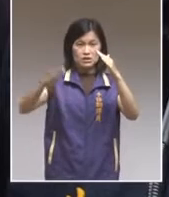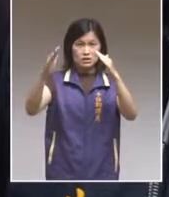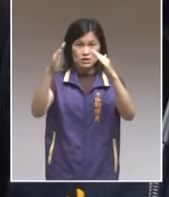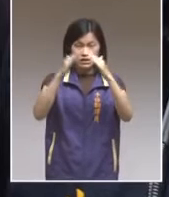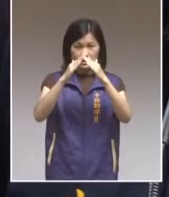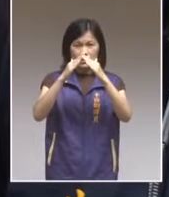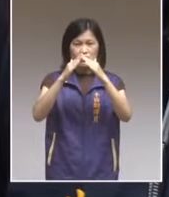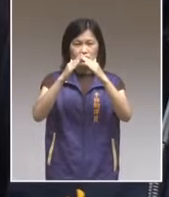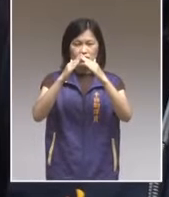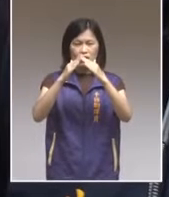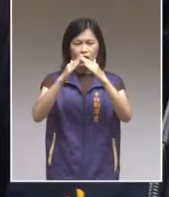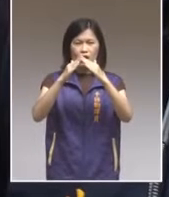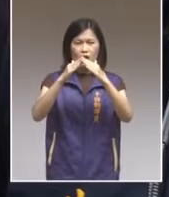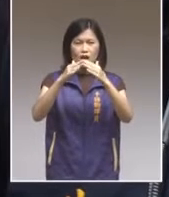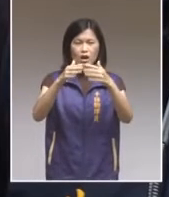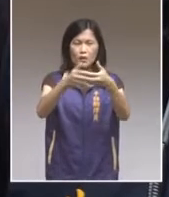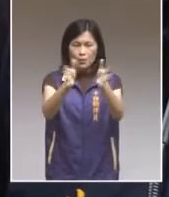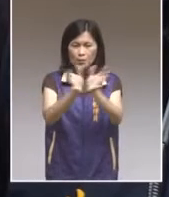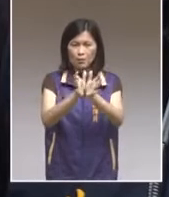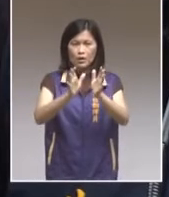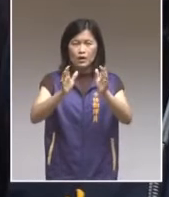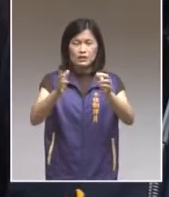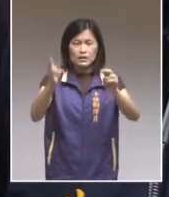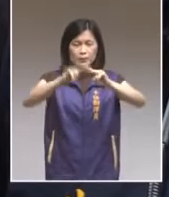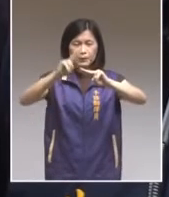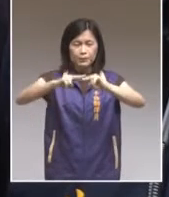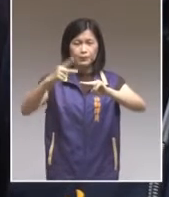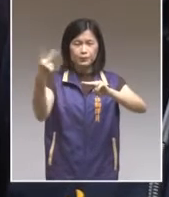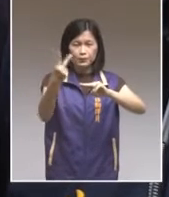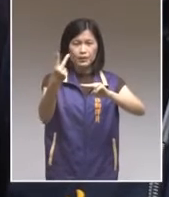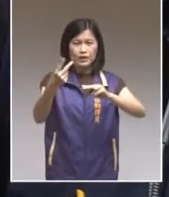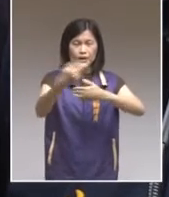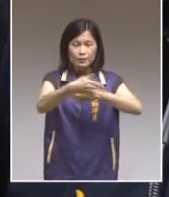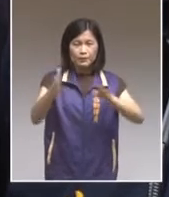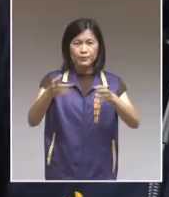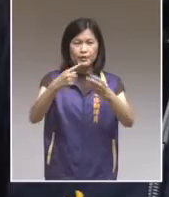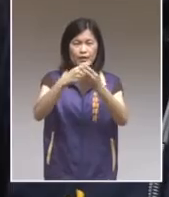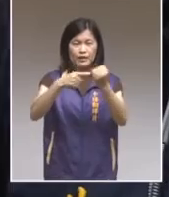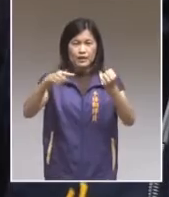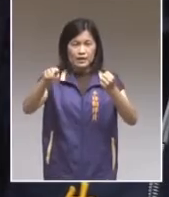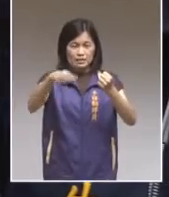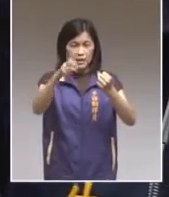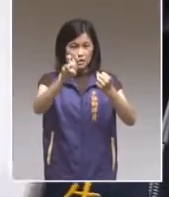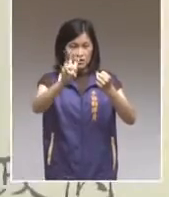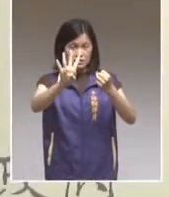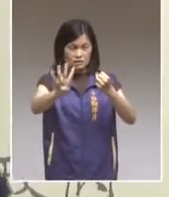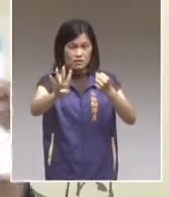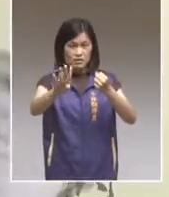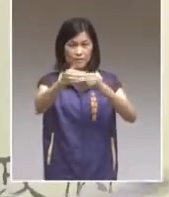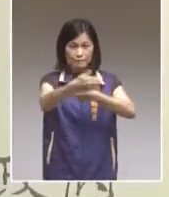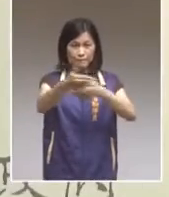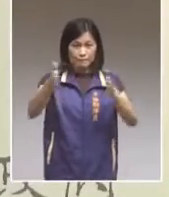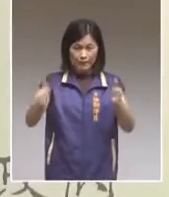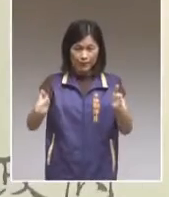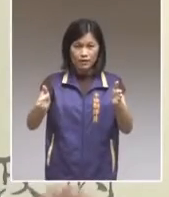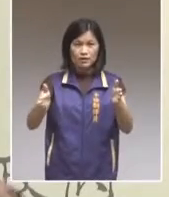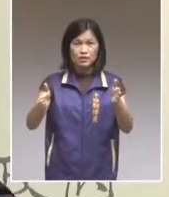我们到今天为止总共全校停课有两间，停班停课124班。好，